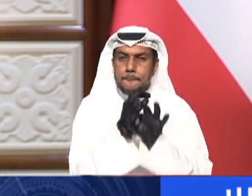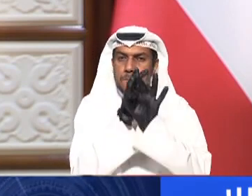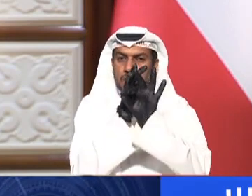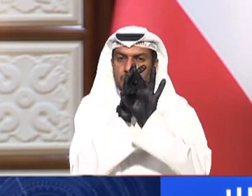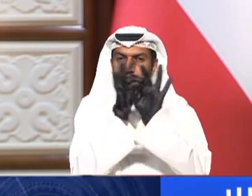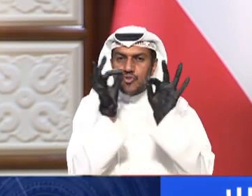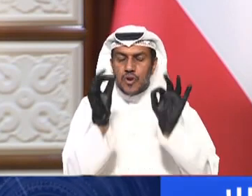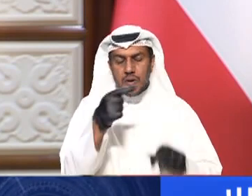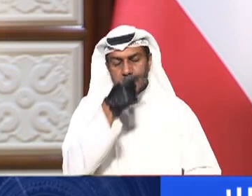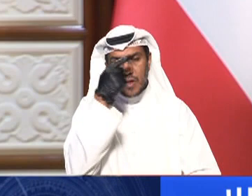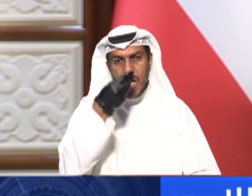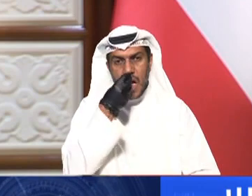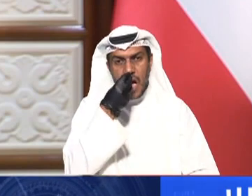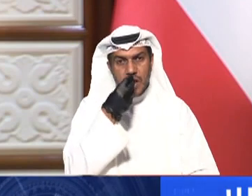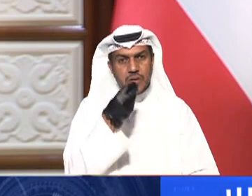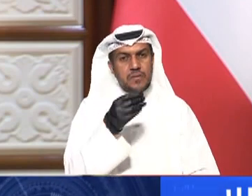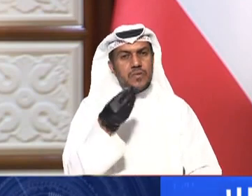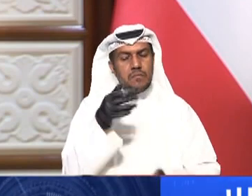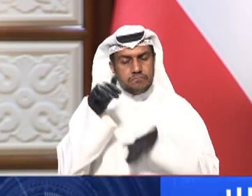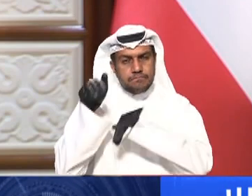من مخزون غذائي